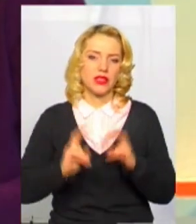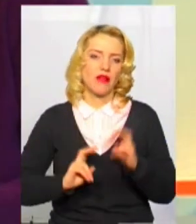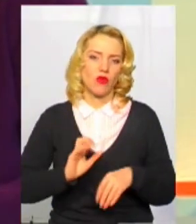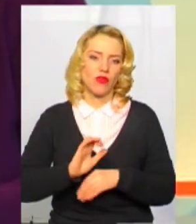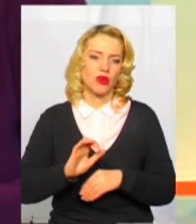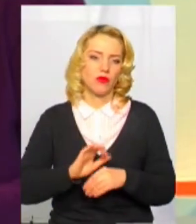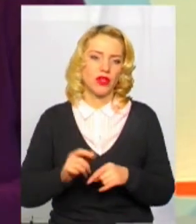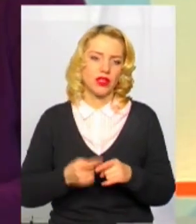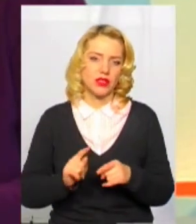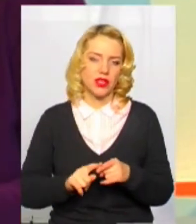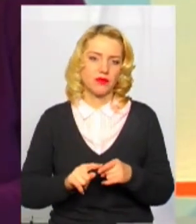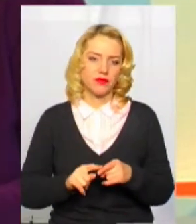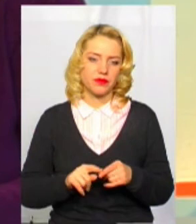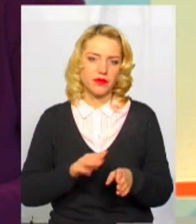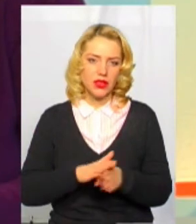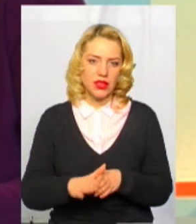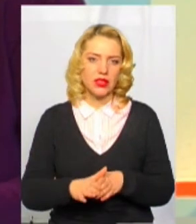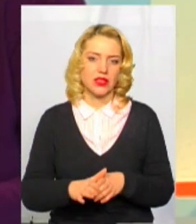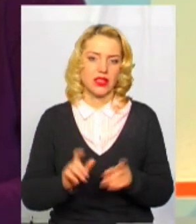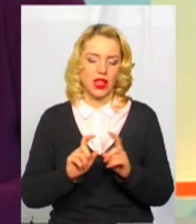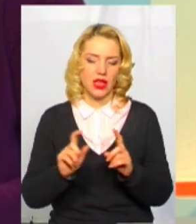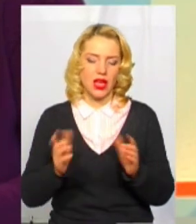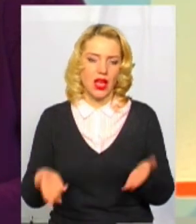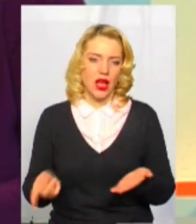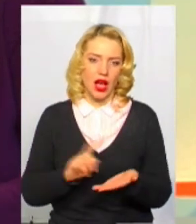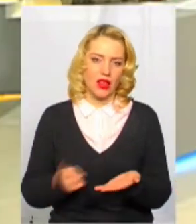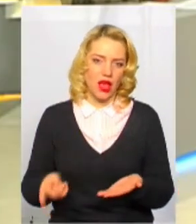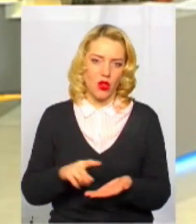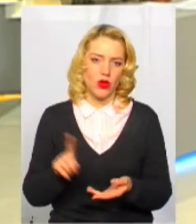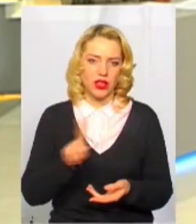завод-виробник. Це є цілі каталоги, які знаходяться